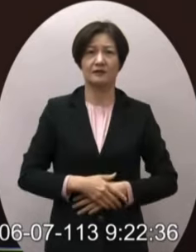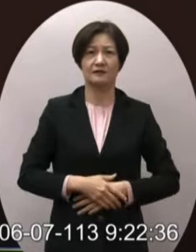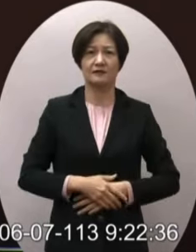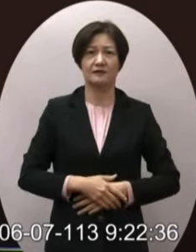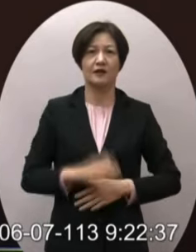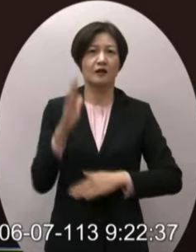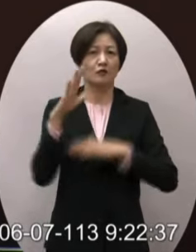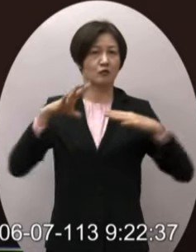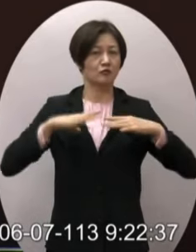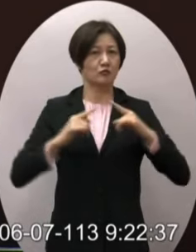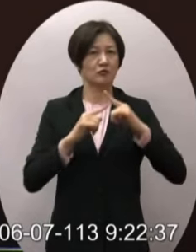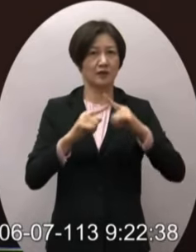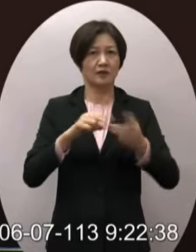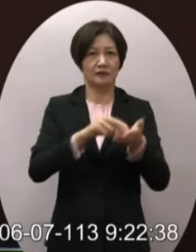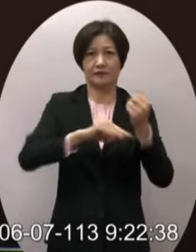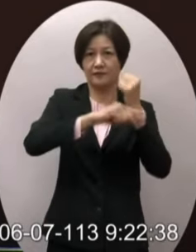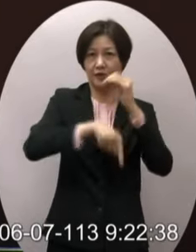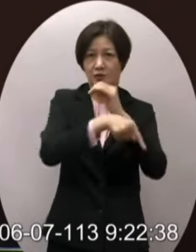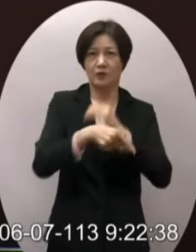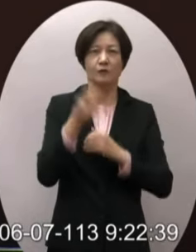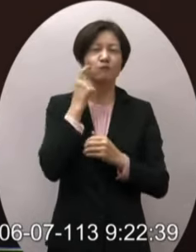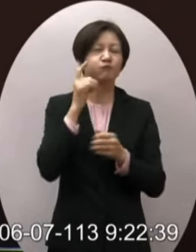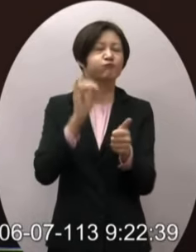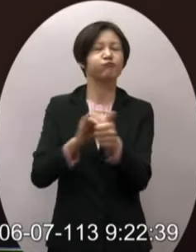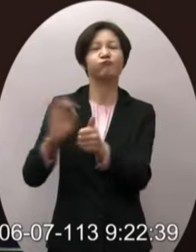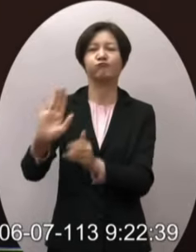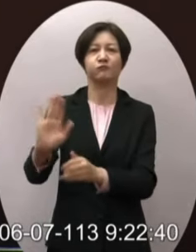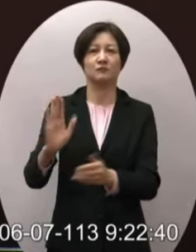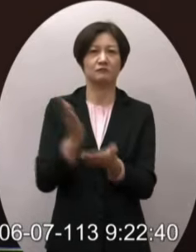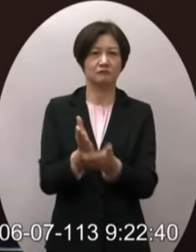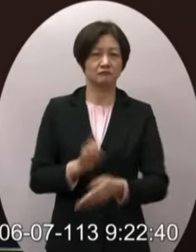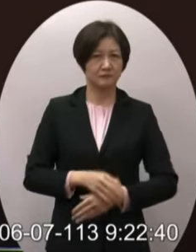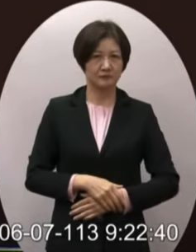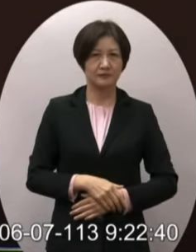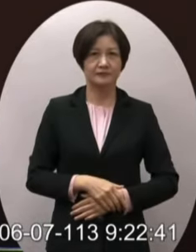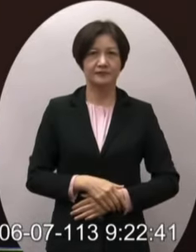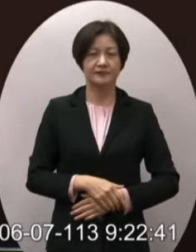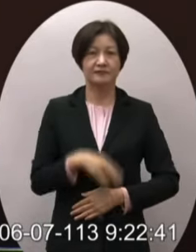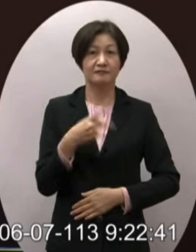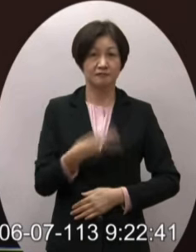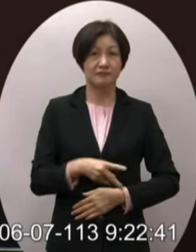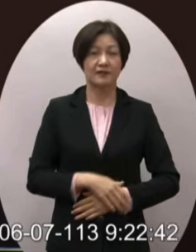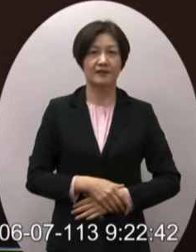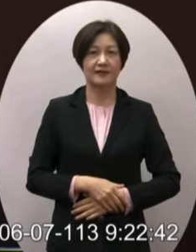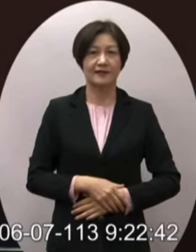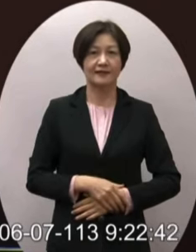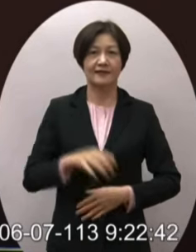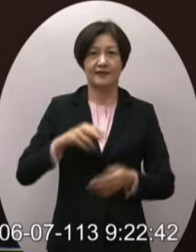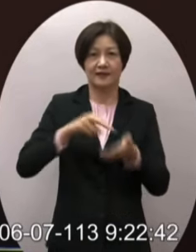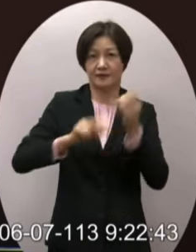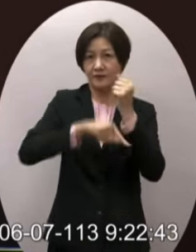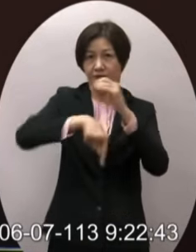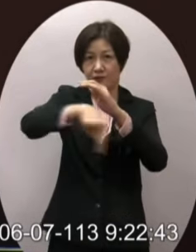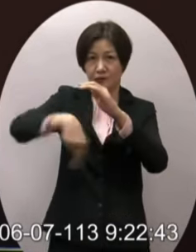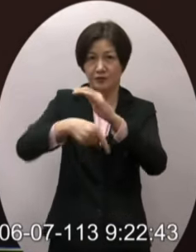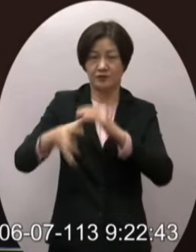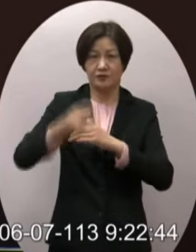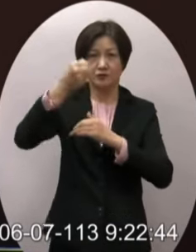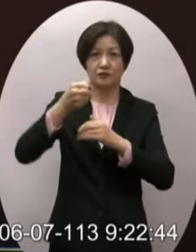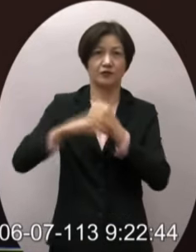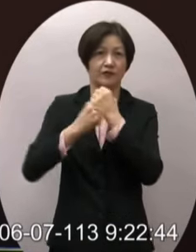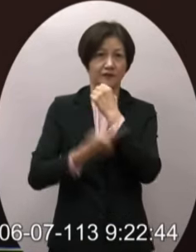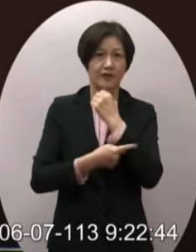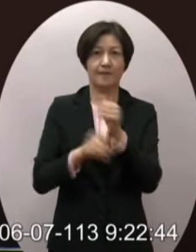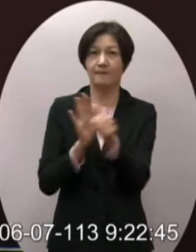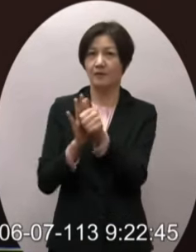官员在立法院不再有说谎和逃避监督的机会。立院职权行使法的修正，只是让国